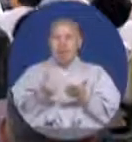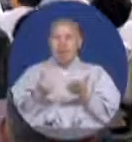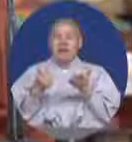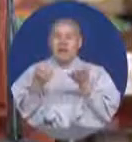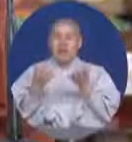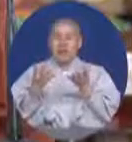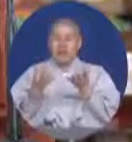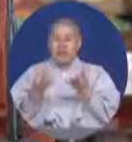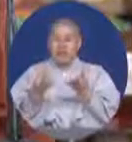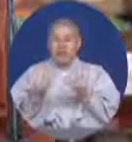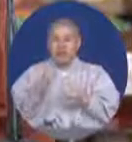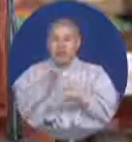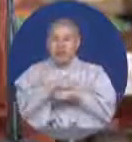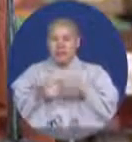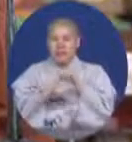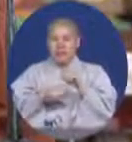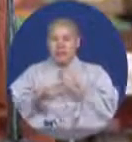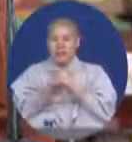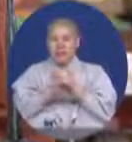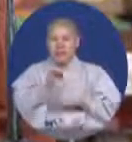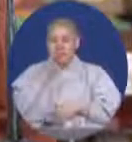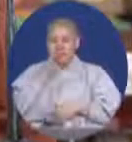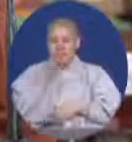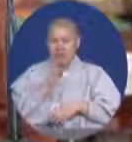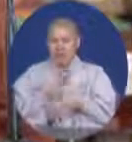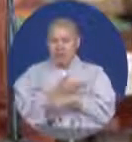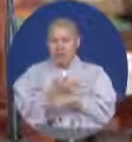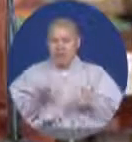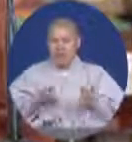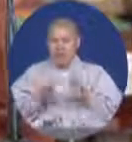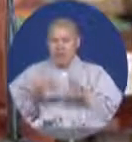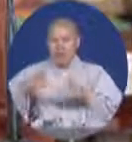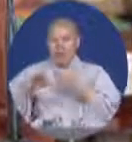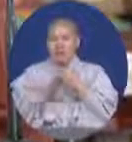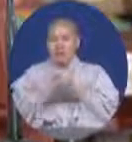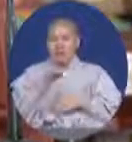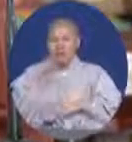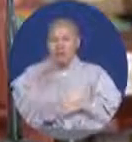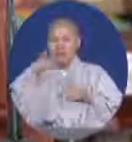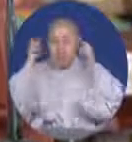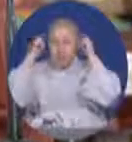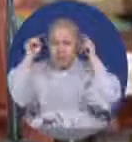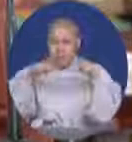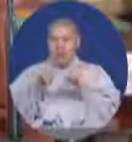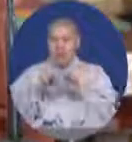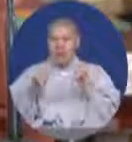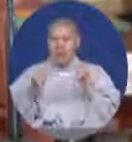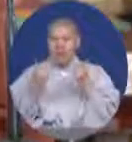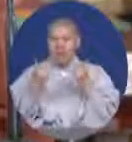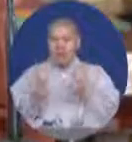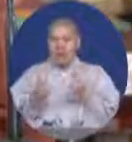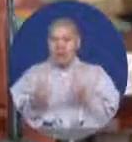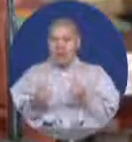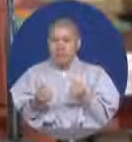죽어서 엉뚱한 길로 빠지는 건 정말 이게 못할 짓이고 어리석은 짓이거든요.